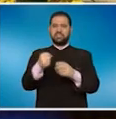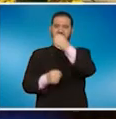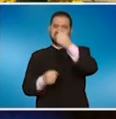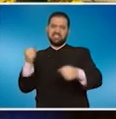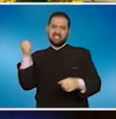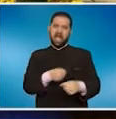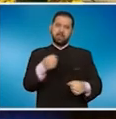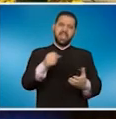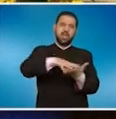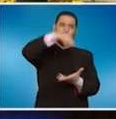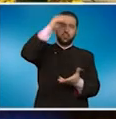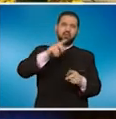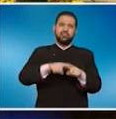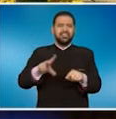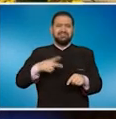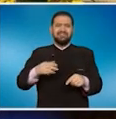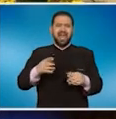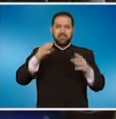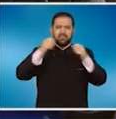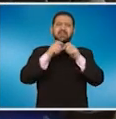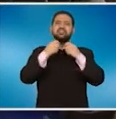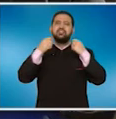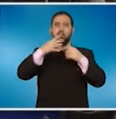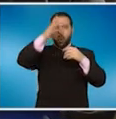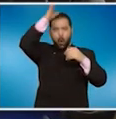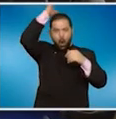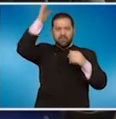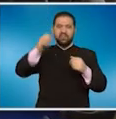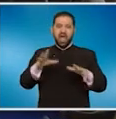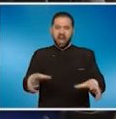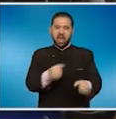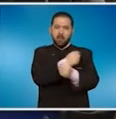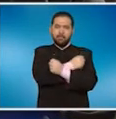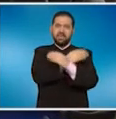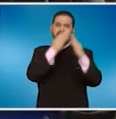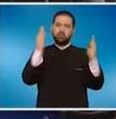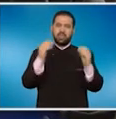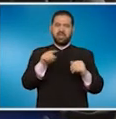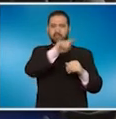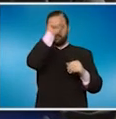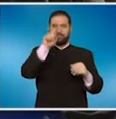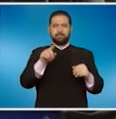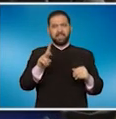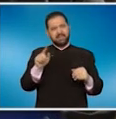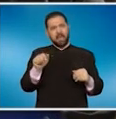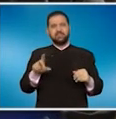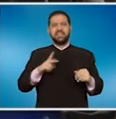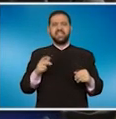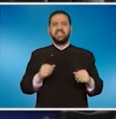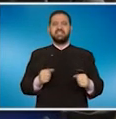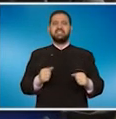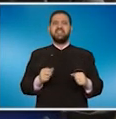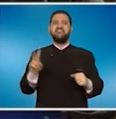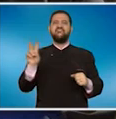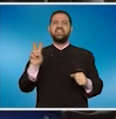Ce înseamnă coiful mântuirii? Coiful mântuirii este pusă în legătură cu părinții, cu această nădejde, cu